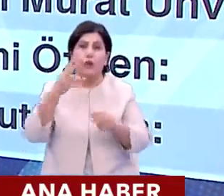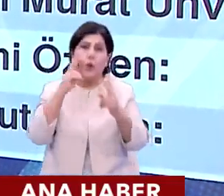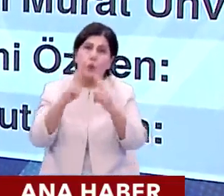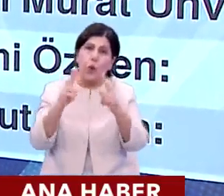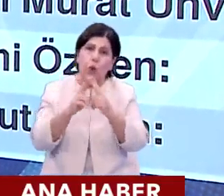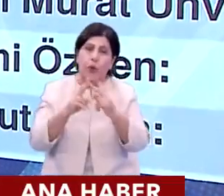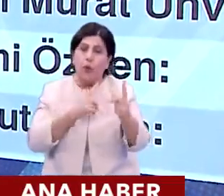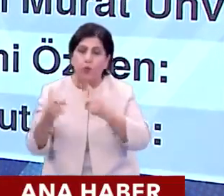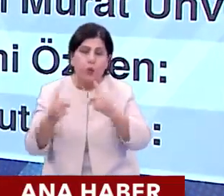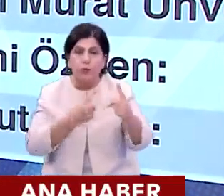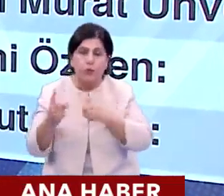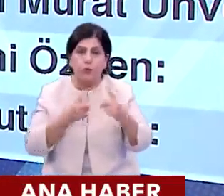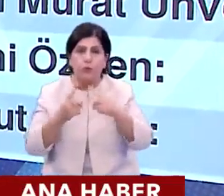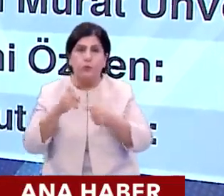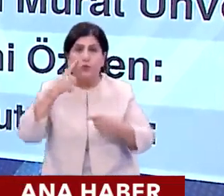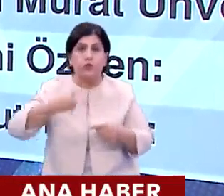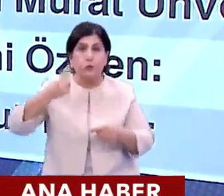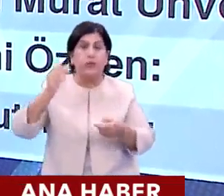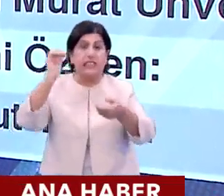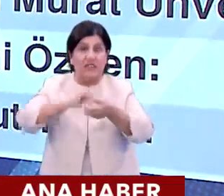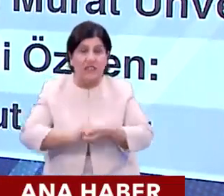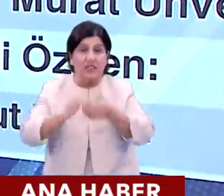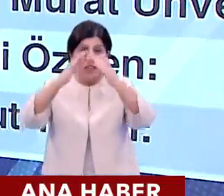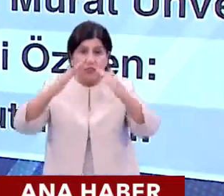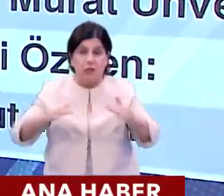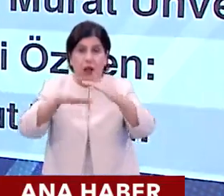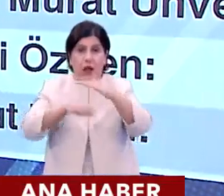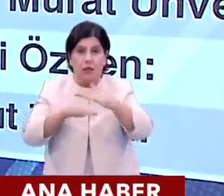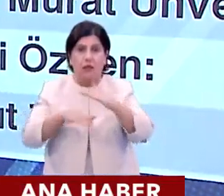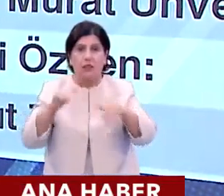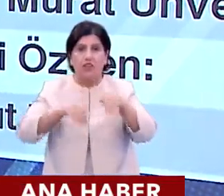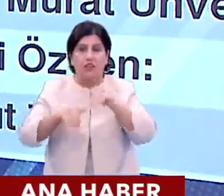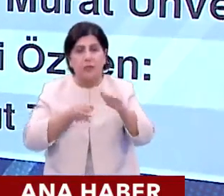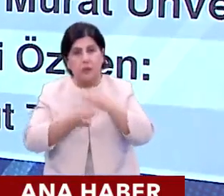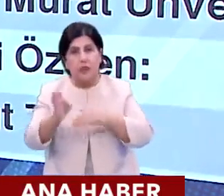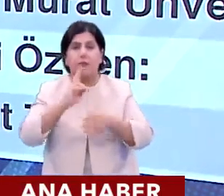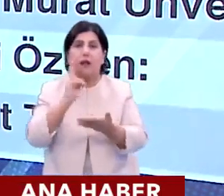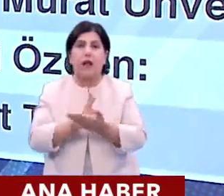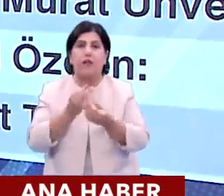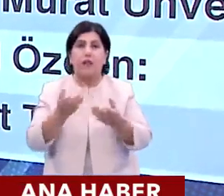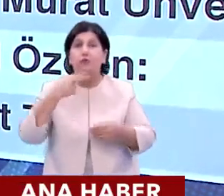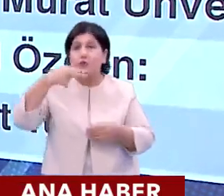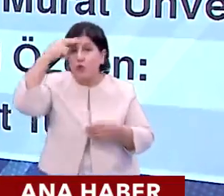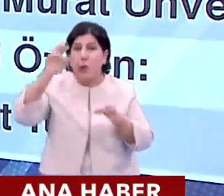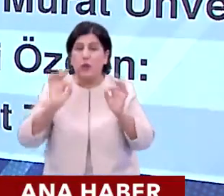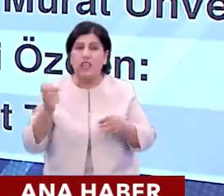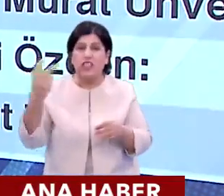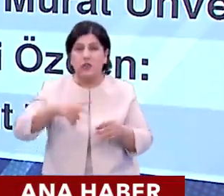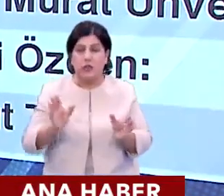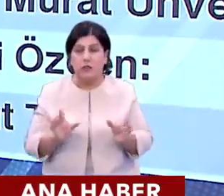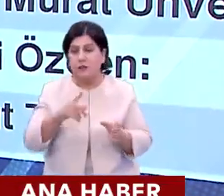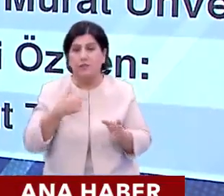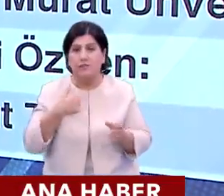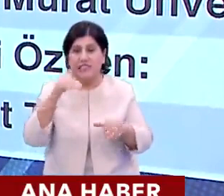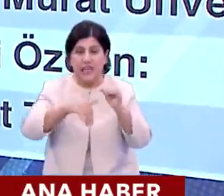görüşmeler istişareler O da Cumhur ittifakı çatısı altında seçimlere girmeye karar verdi Oysa Cuma günü ikinci turda ben